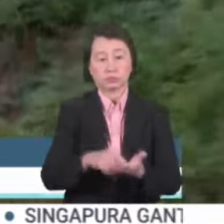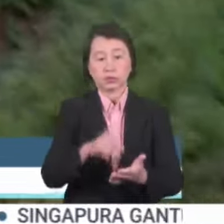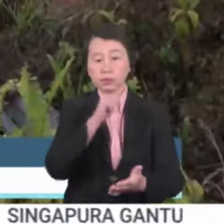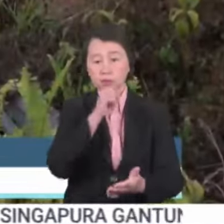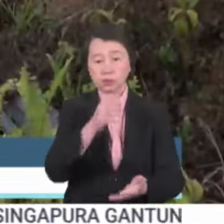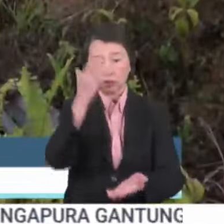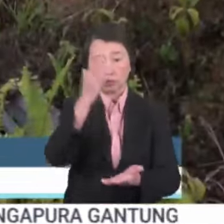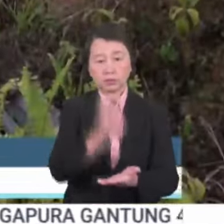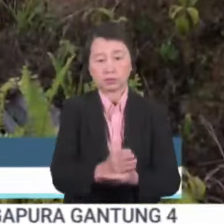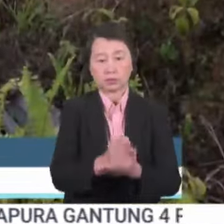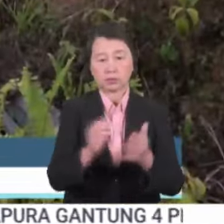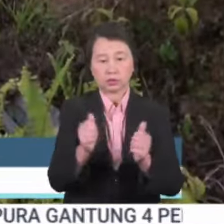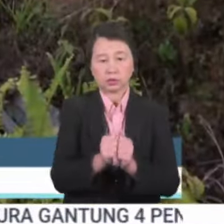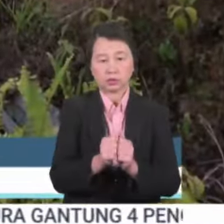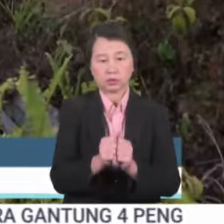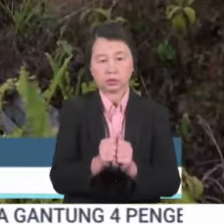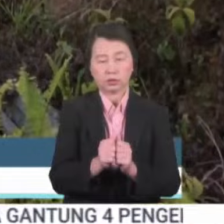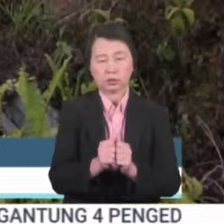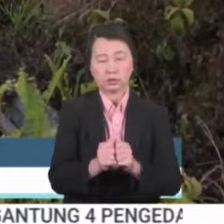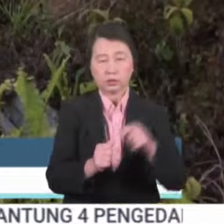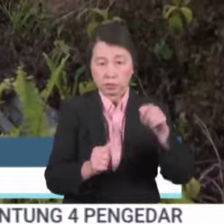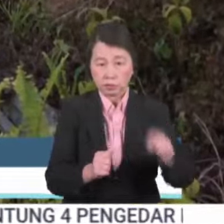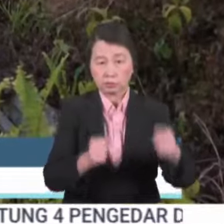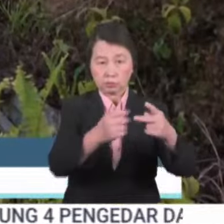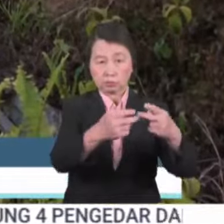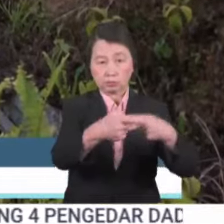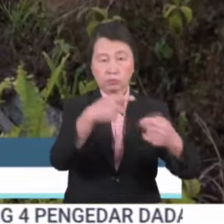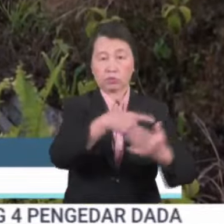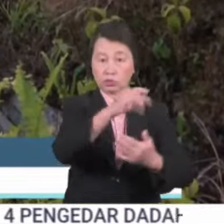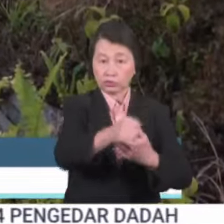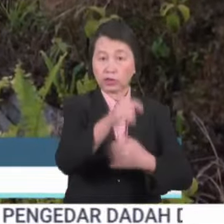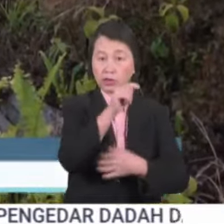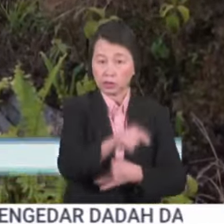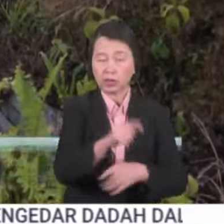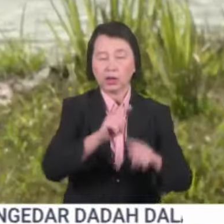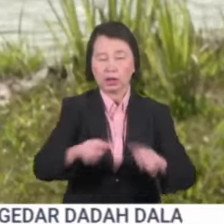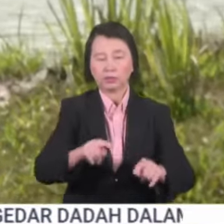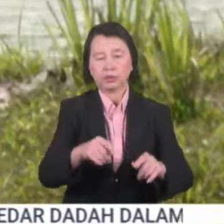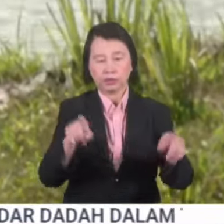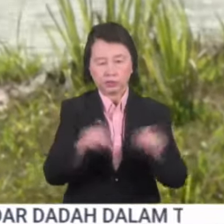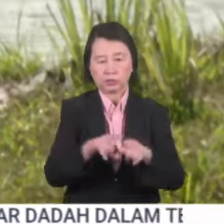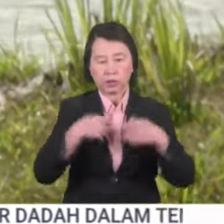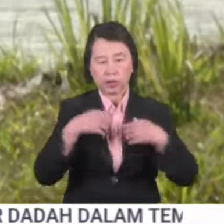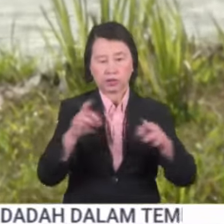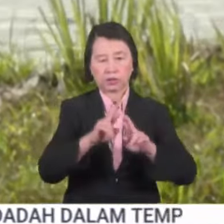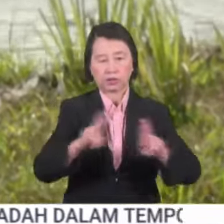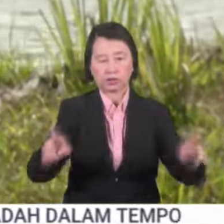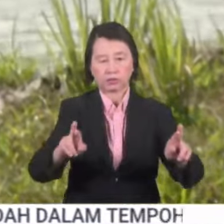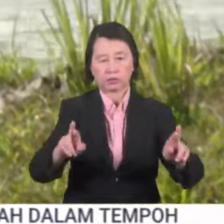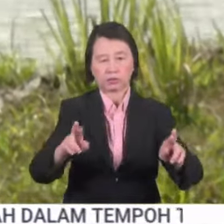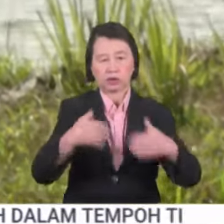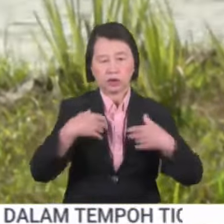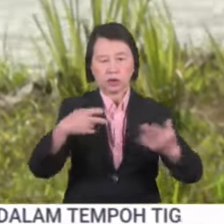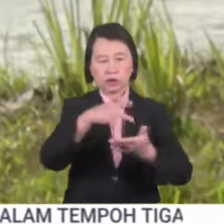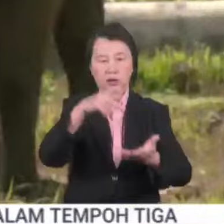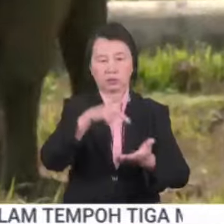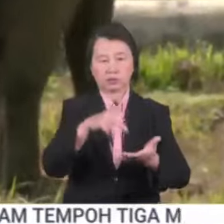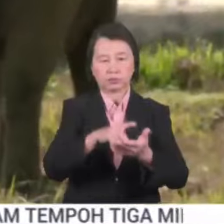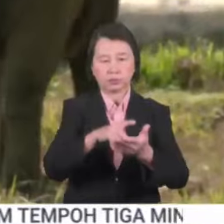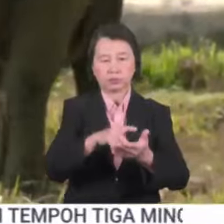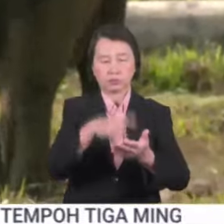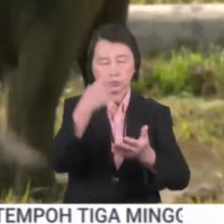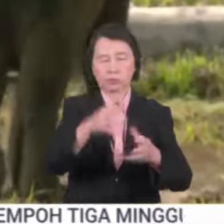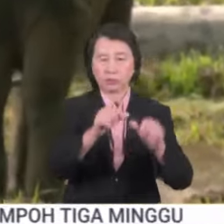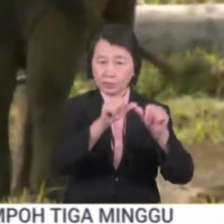tidak terhenti dengan kewujudan koridor. Sebaliknya, turut menyediakan sanctuary dan pusat